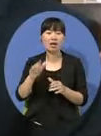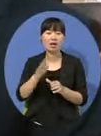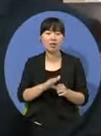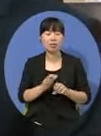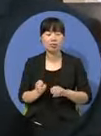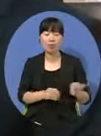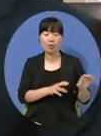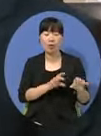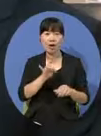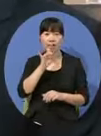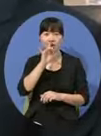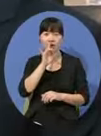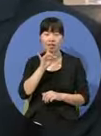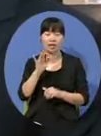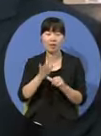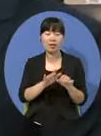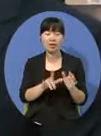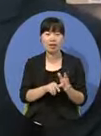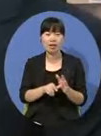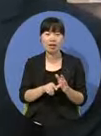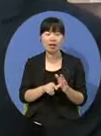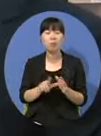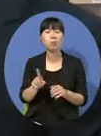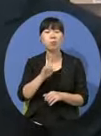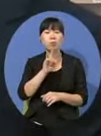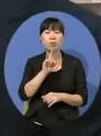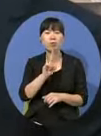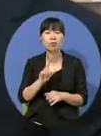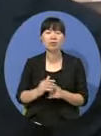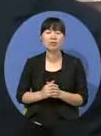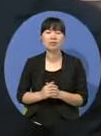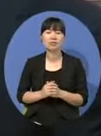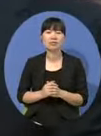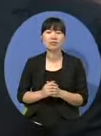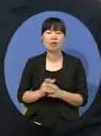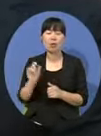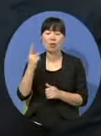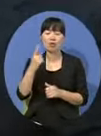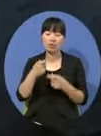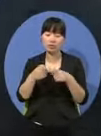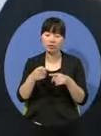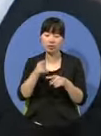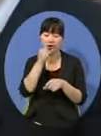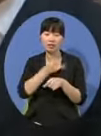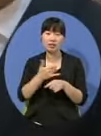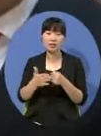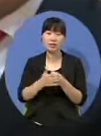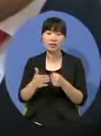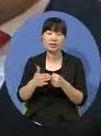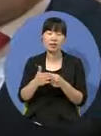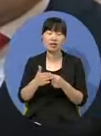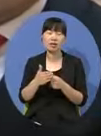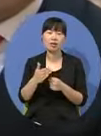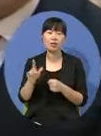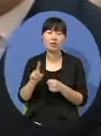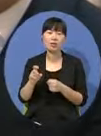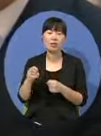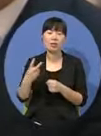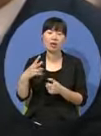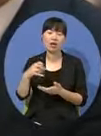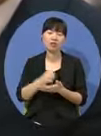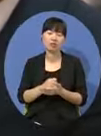안 돼. 실패할 때는 분명히 원인이 있다고. 원인을 분석해서 또 다음날 돼가지고 또 가지고